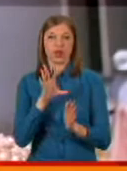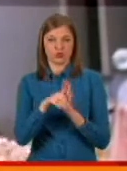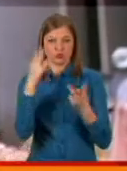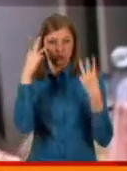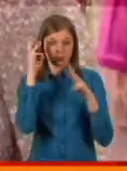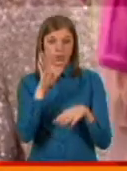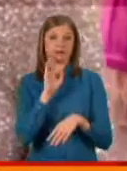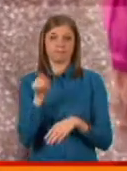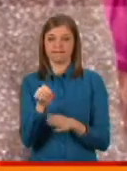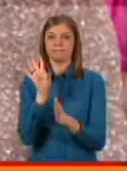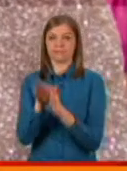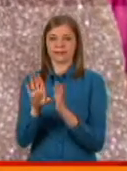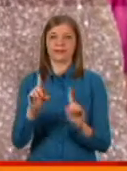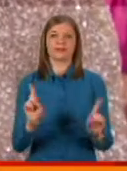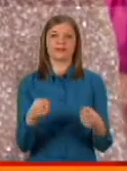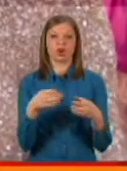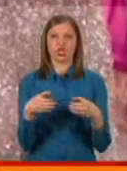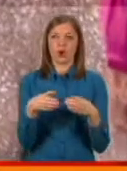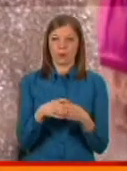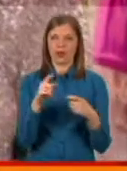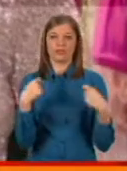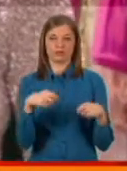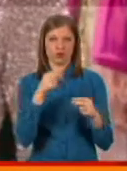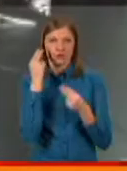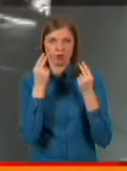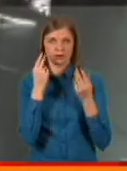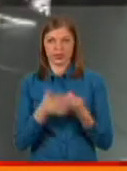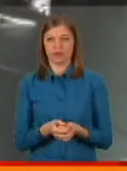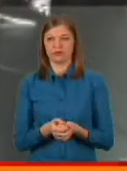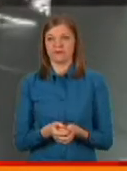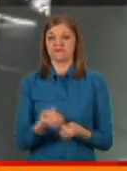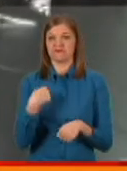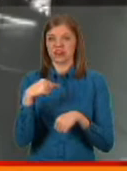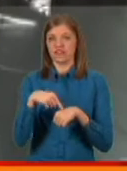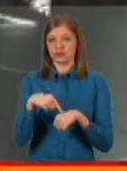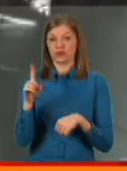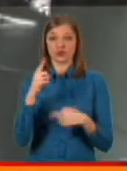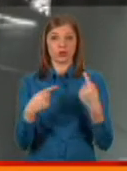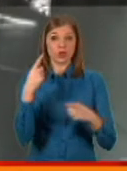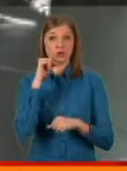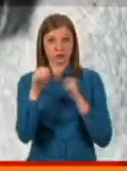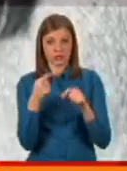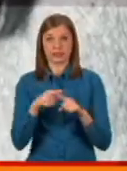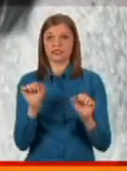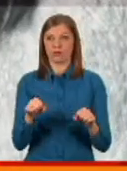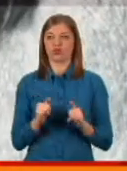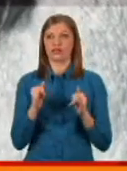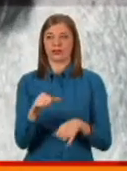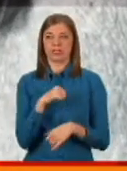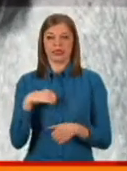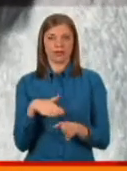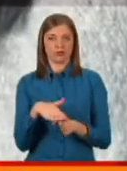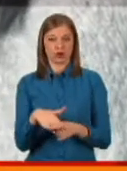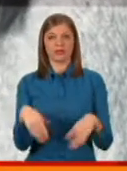моделлю, дівчина вклала у створення компанії з продажу косметики. Я відчуваю, що наступний рік – це можливість для